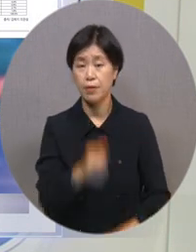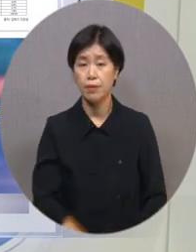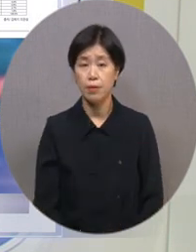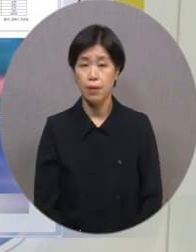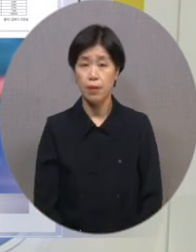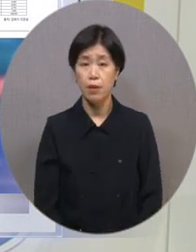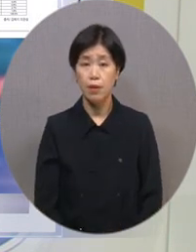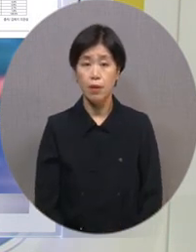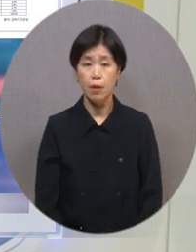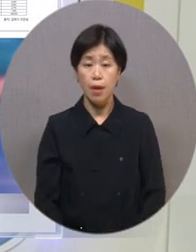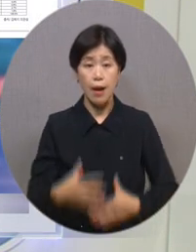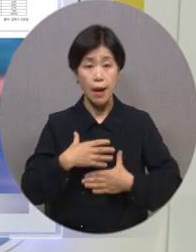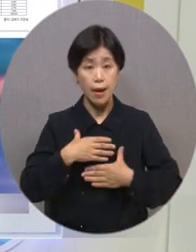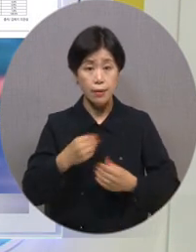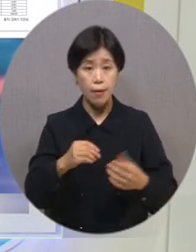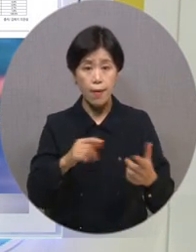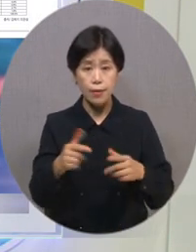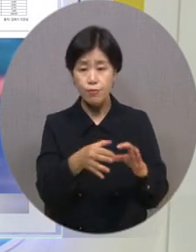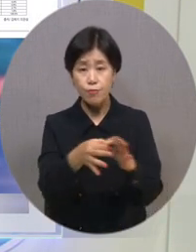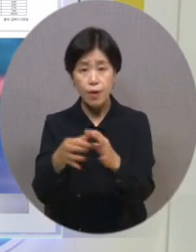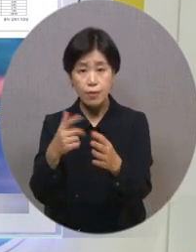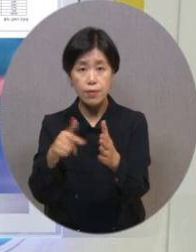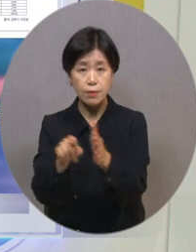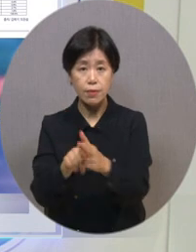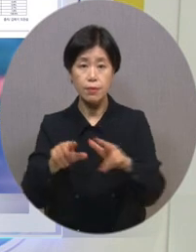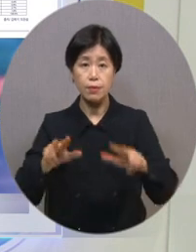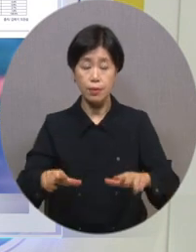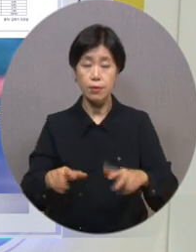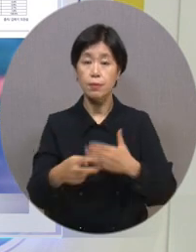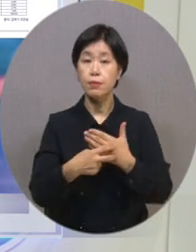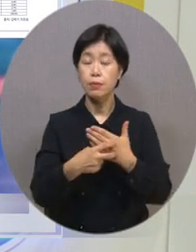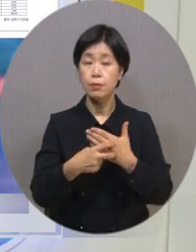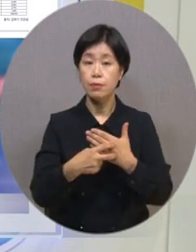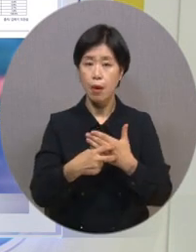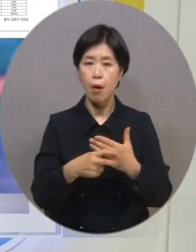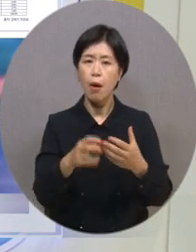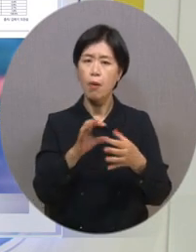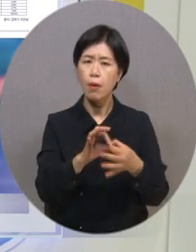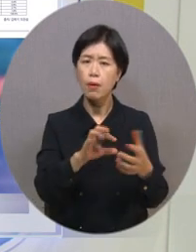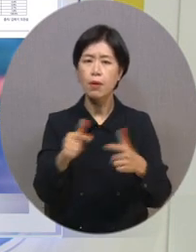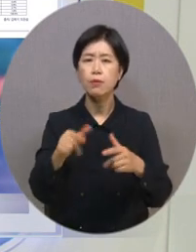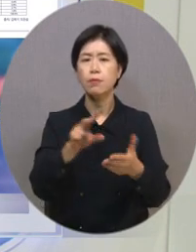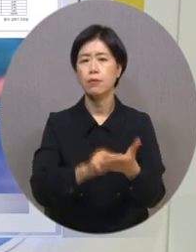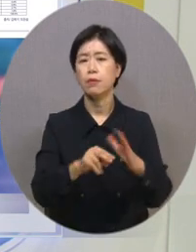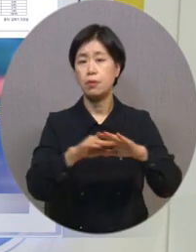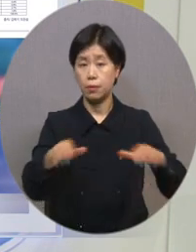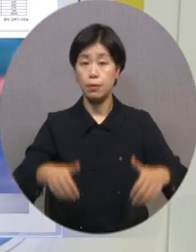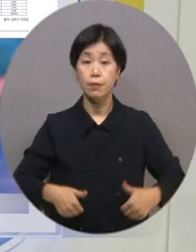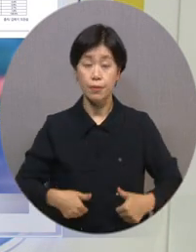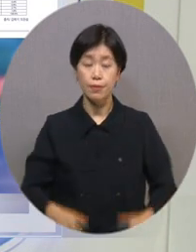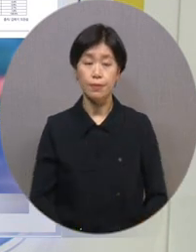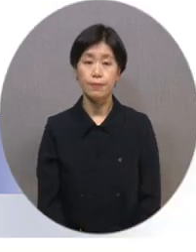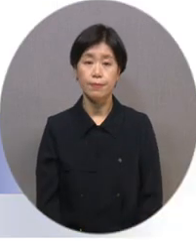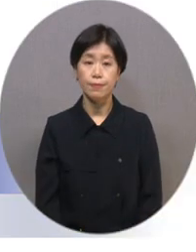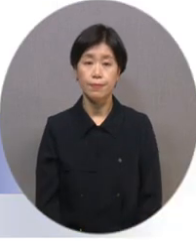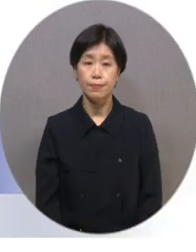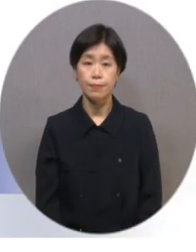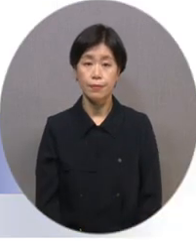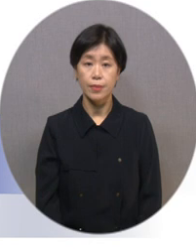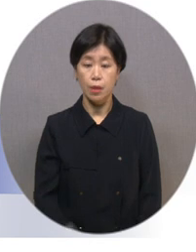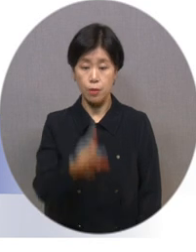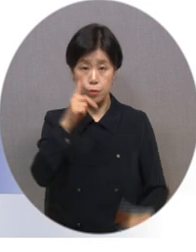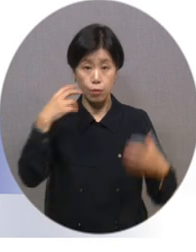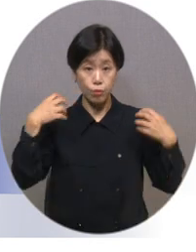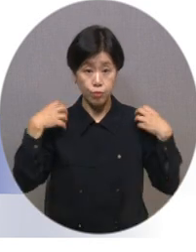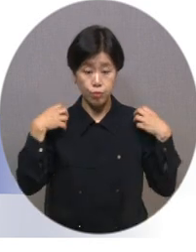안정적인 연속성을 확보를 위해서는 현행 의료 스카 체계의 문제를 조속히 해결할 필요가 있는 것입니다이